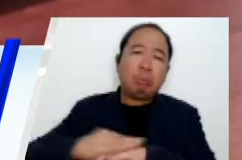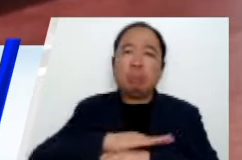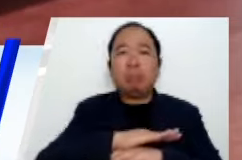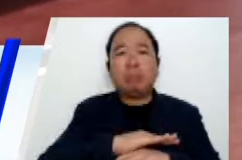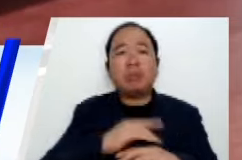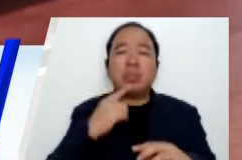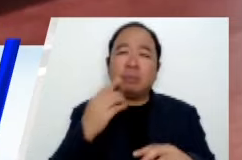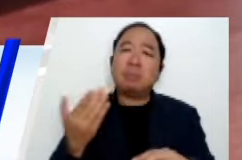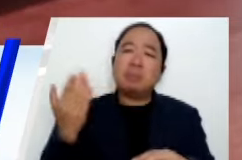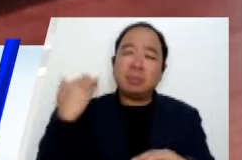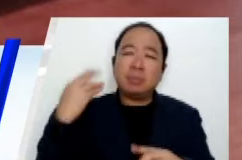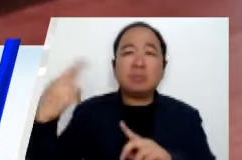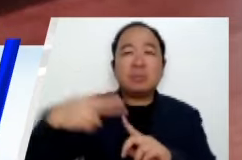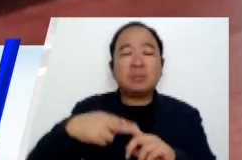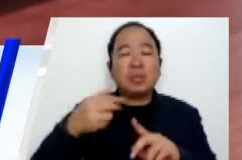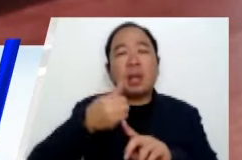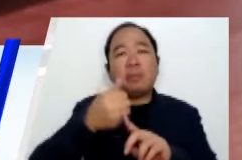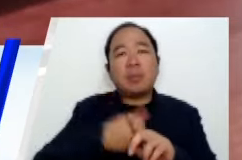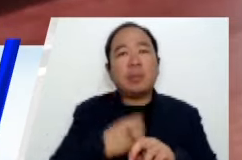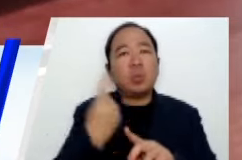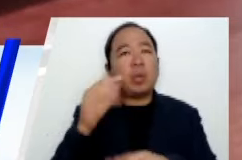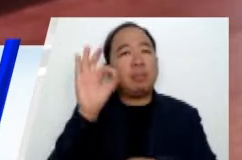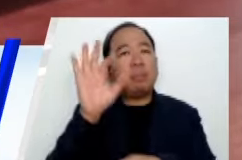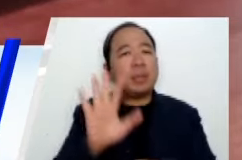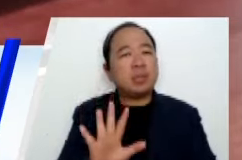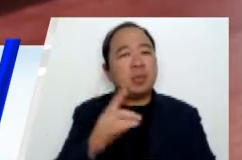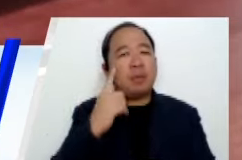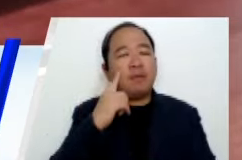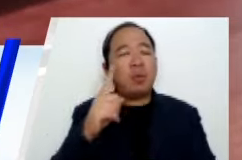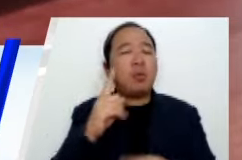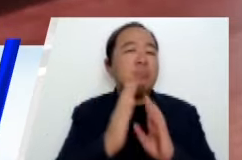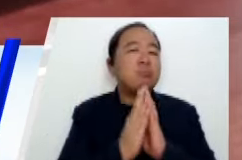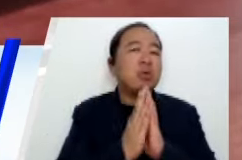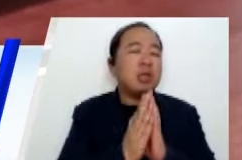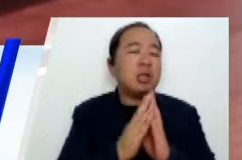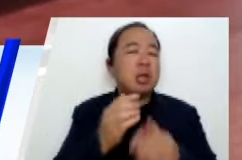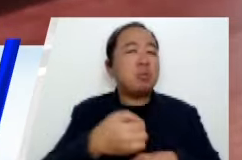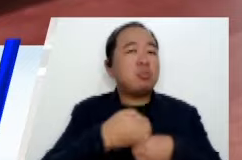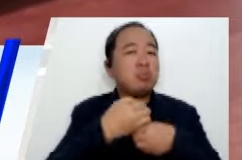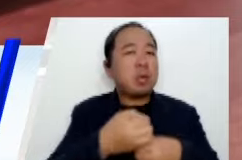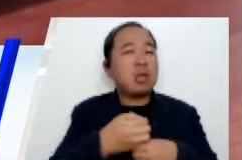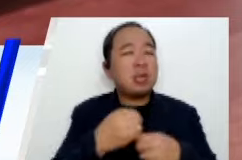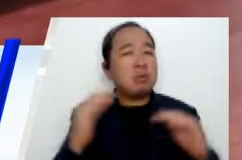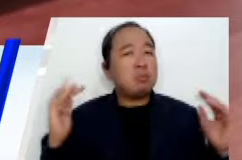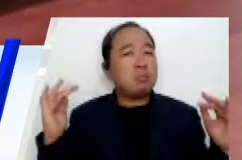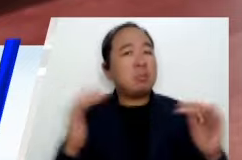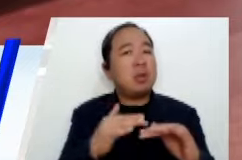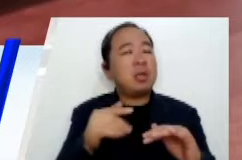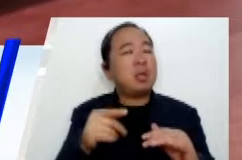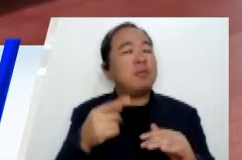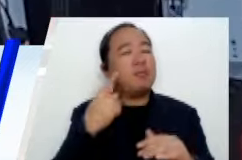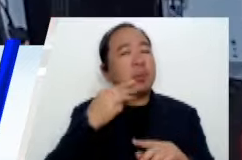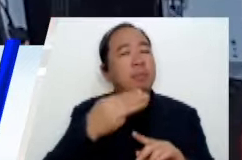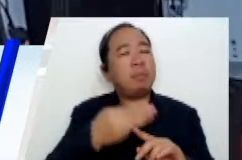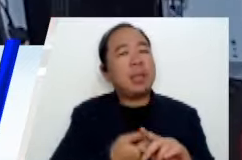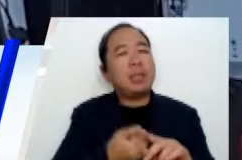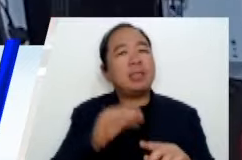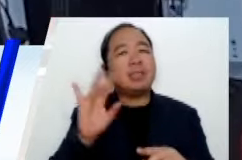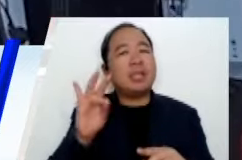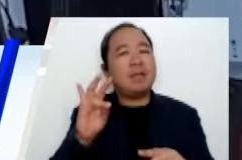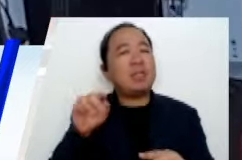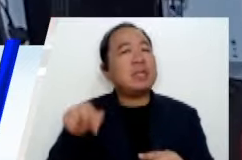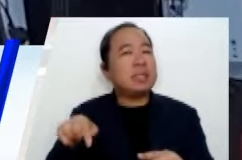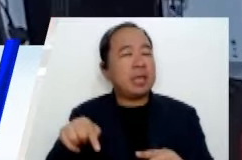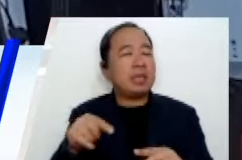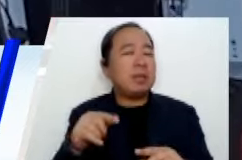ng permit ang isang pastor para sa isang prayer rally na gagawin ng May 7 sa Pantawan People's Park. Pero